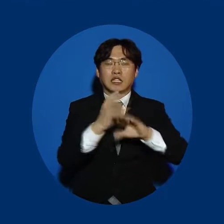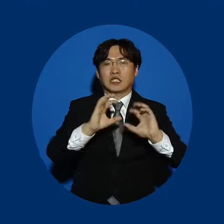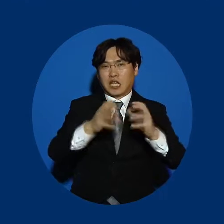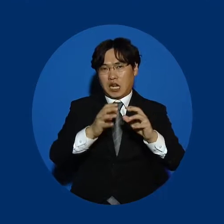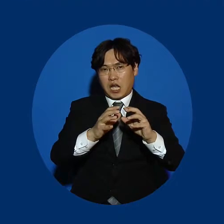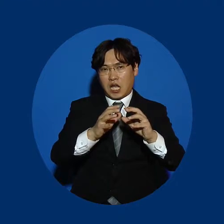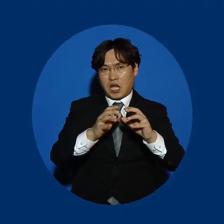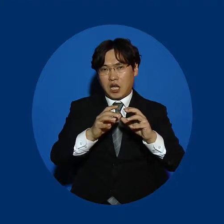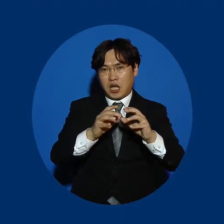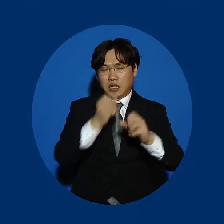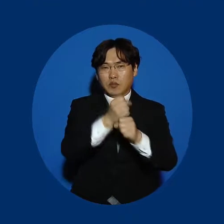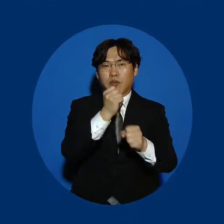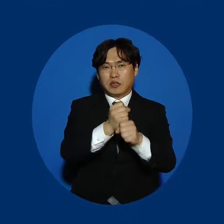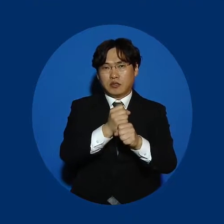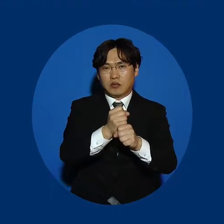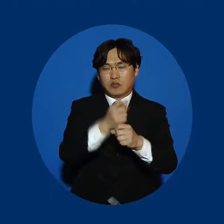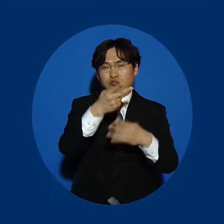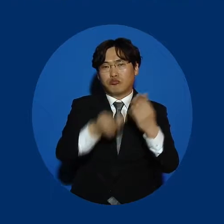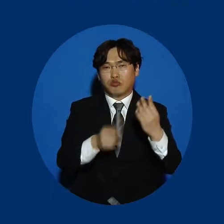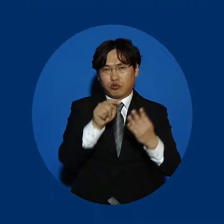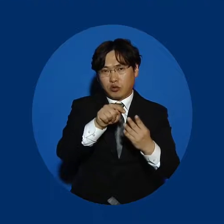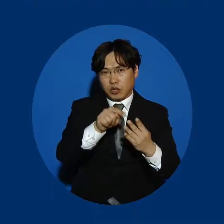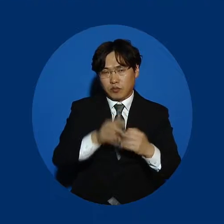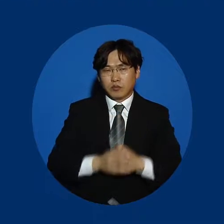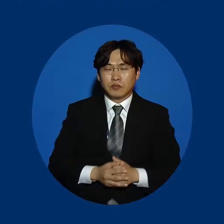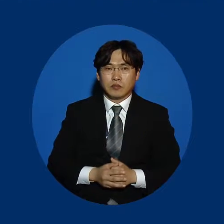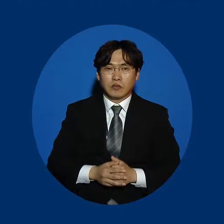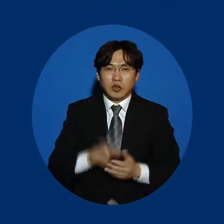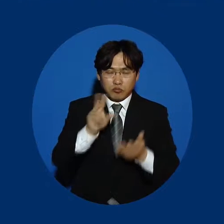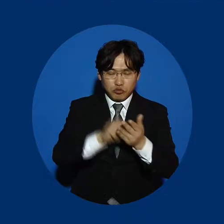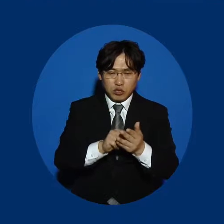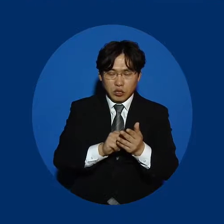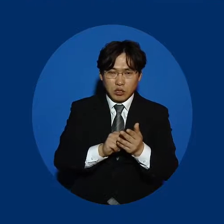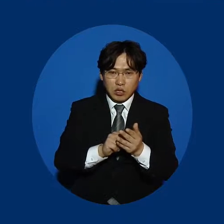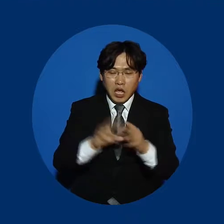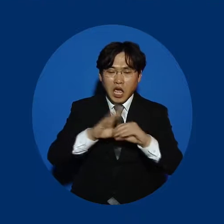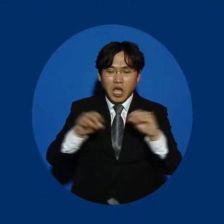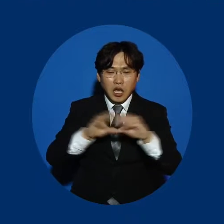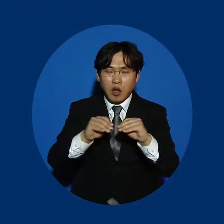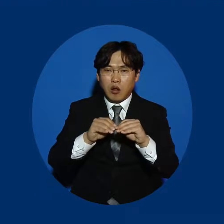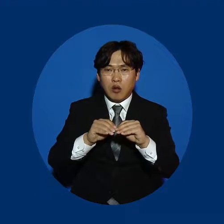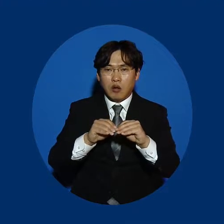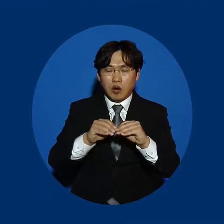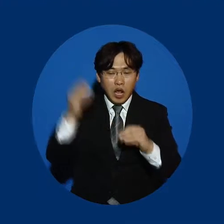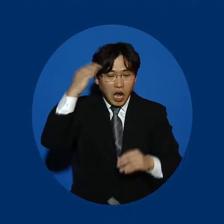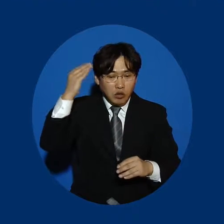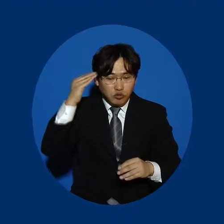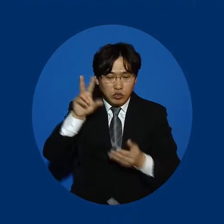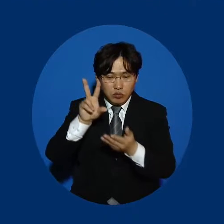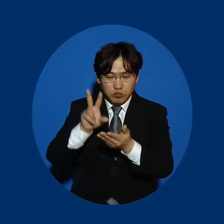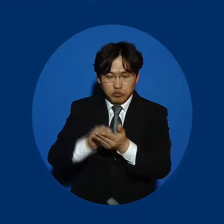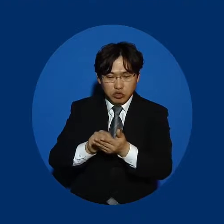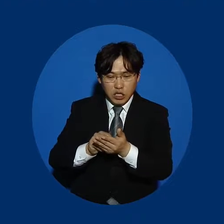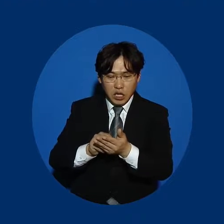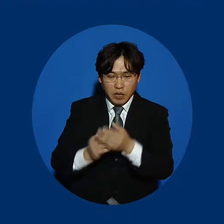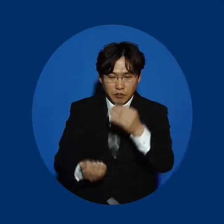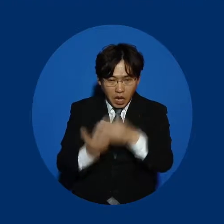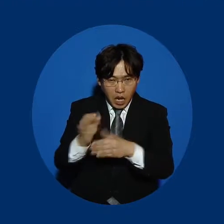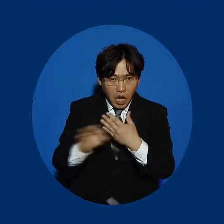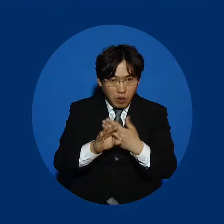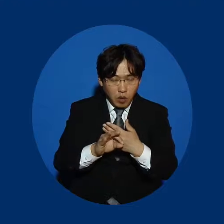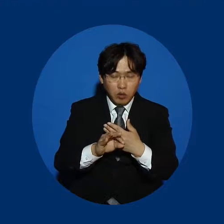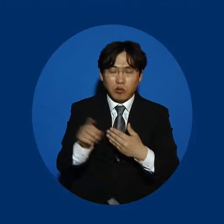개발되고 다국적 기업들이 운영되는 프로그램이기 때문에 문제가 생기면 한국에서 해결이 안 돼요. 불가능해요. 그래서 점점점 국제